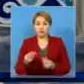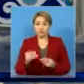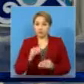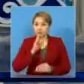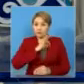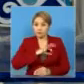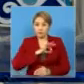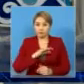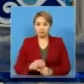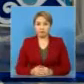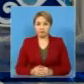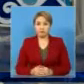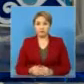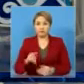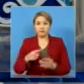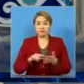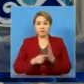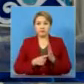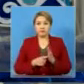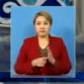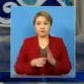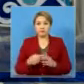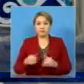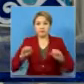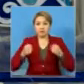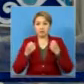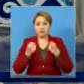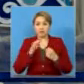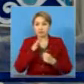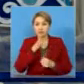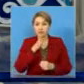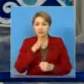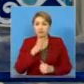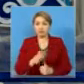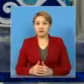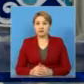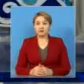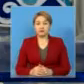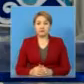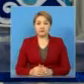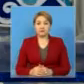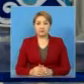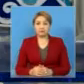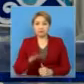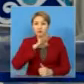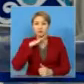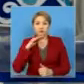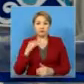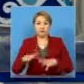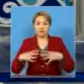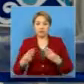жұмсалып отыр. Мұндағы мақсат мына осы қыстың көзі қырауда мына көп балалы